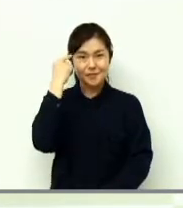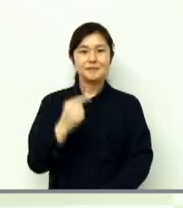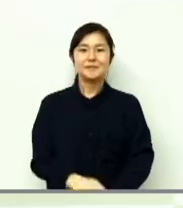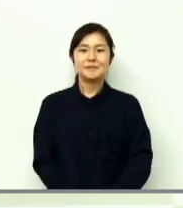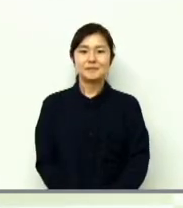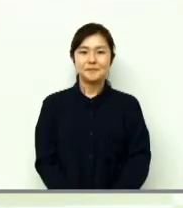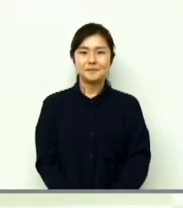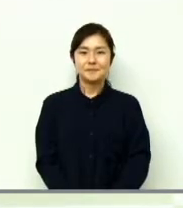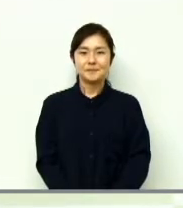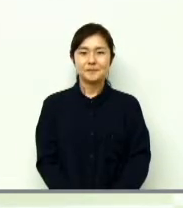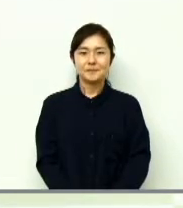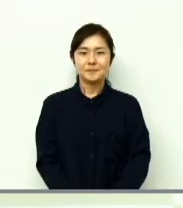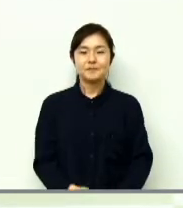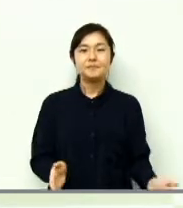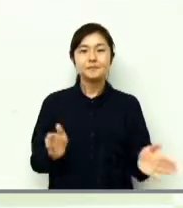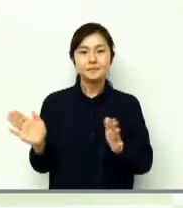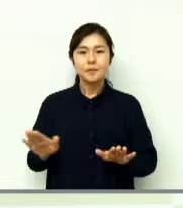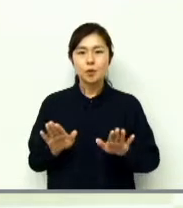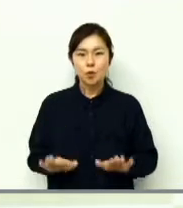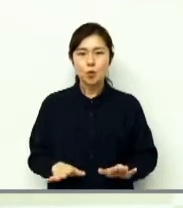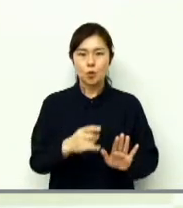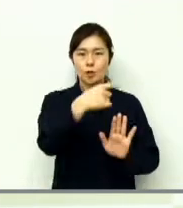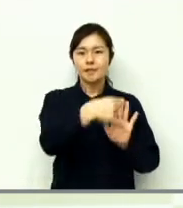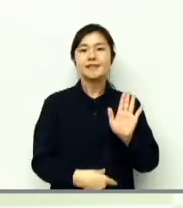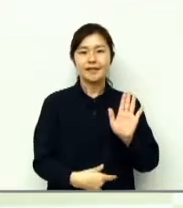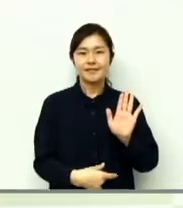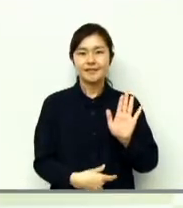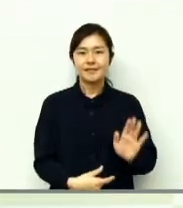議題に移らせていただきます。